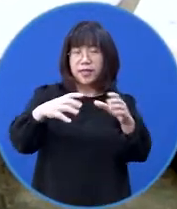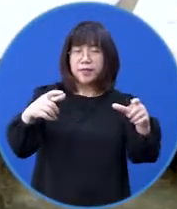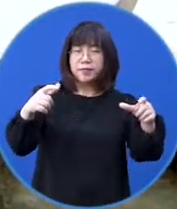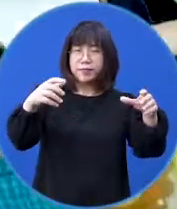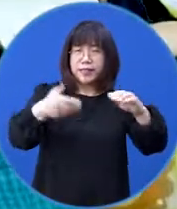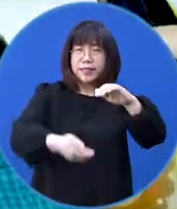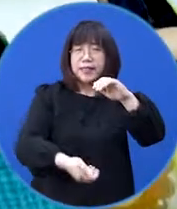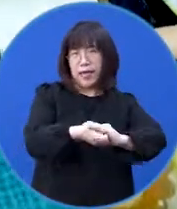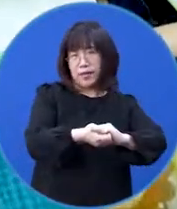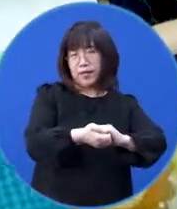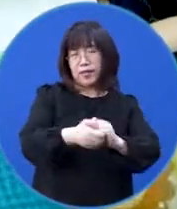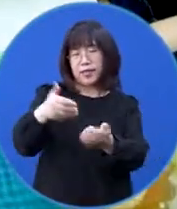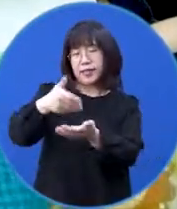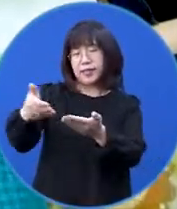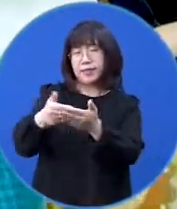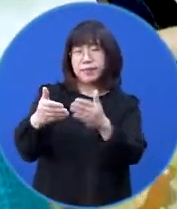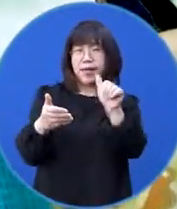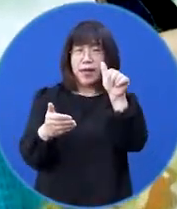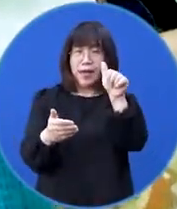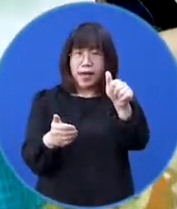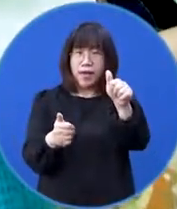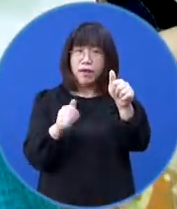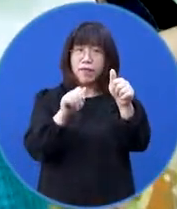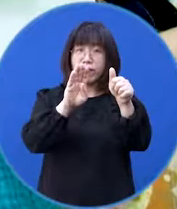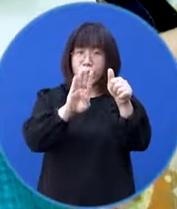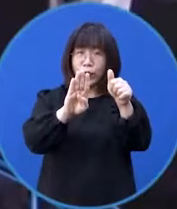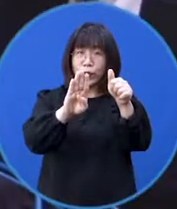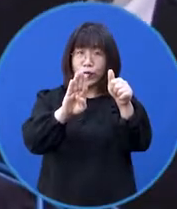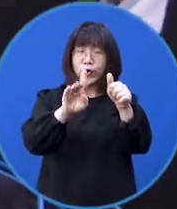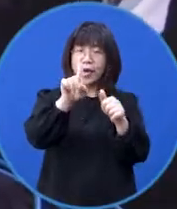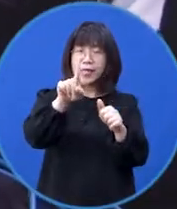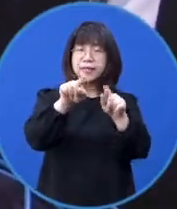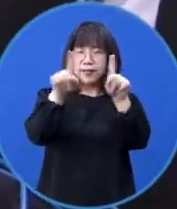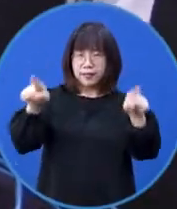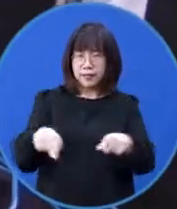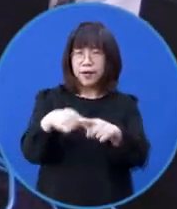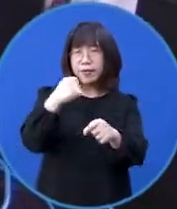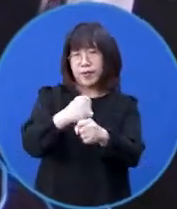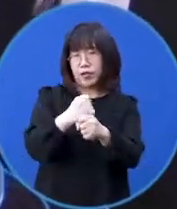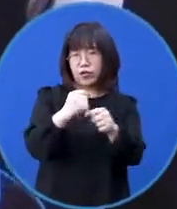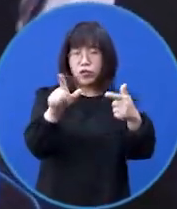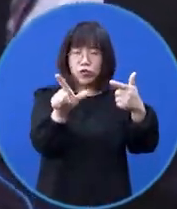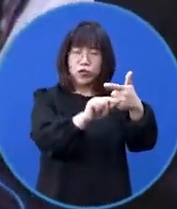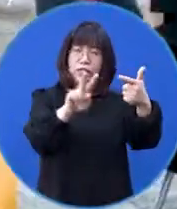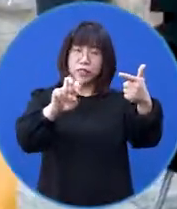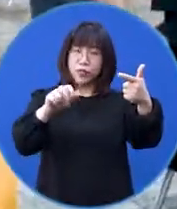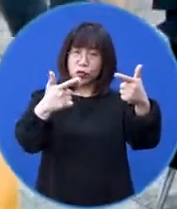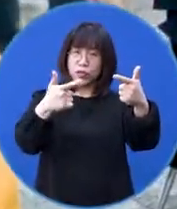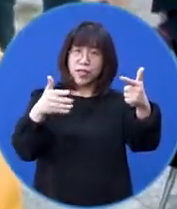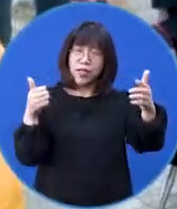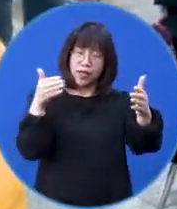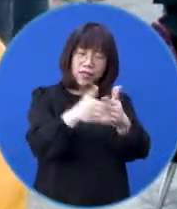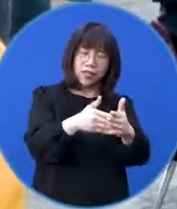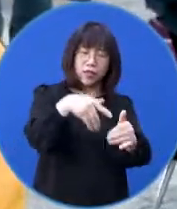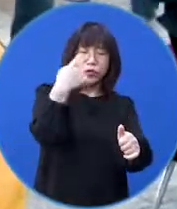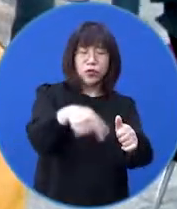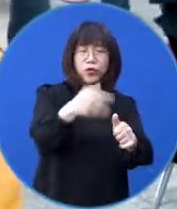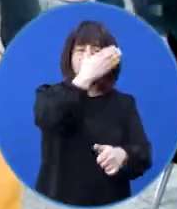경우 A4 크기 한 작품입니다. 참가를 희망하는 아동 청소년들은 6월